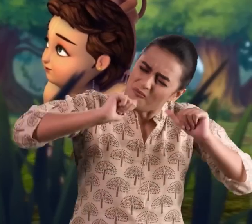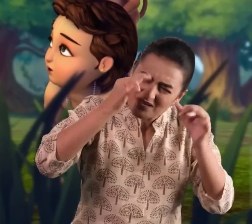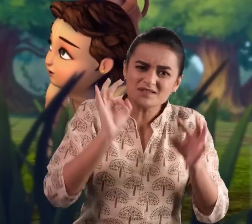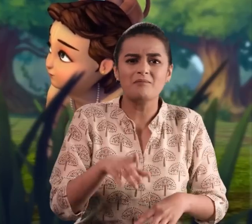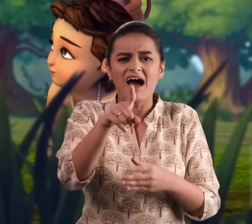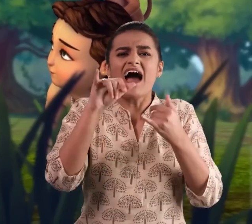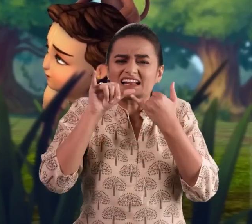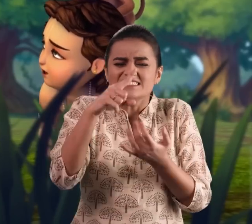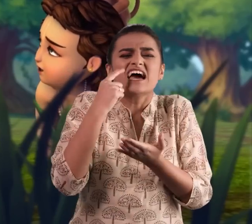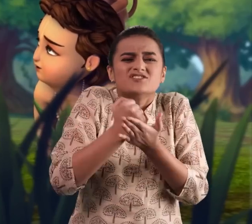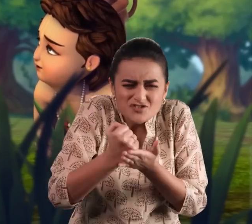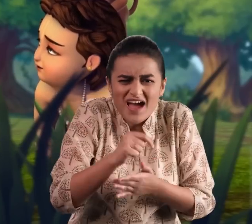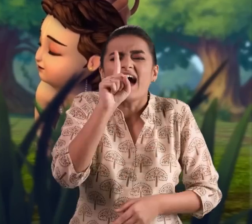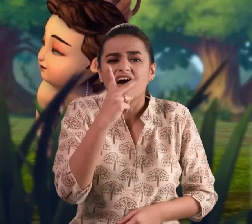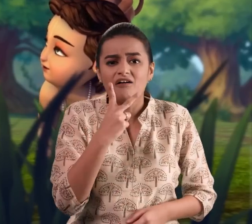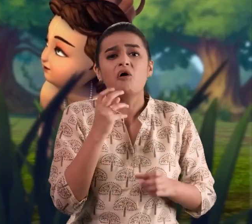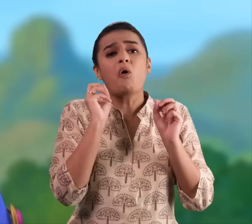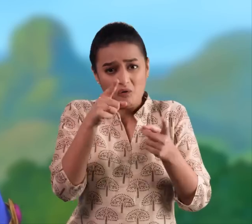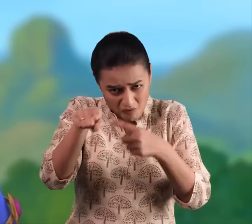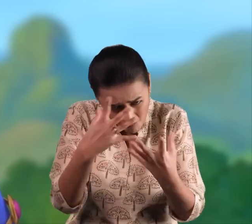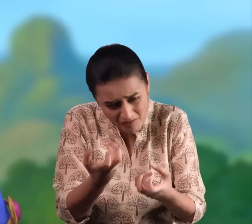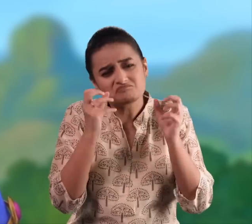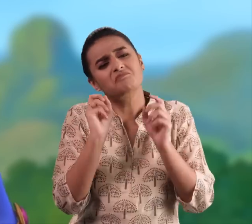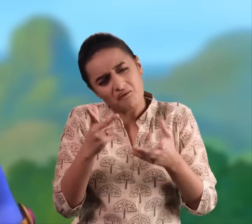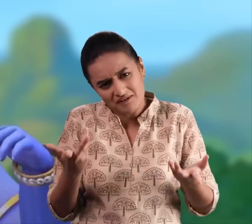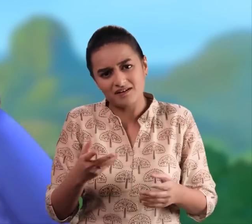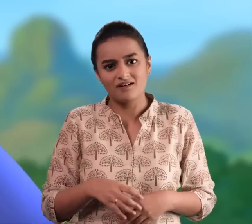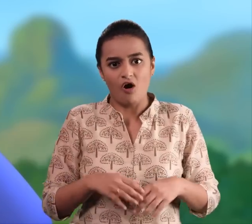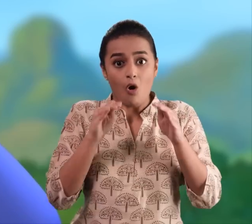कृष्णा, एक बार उन्हें बुलाओ तो सही। जैसी तुम्हारी इच्छा।